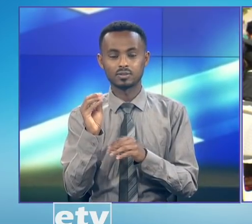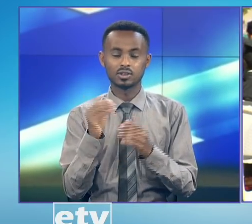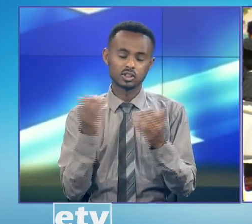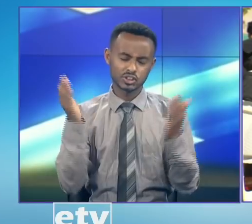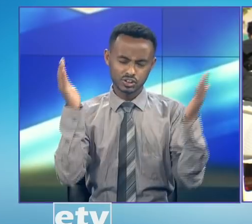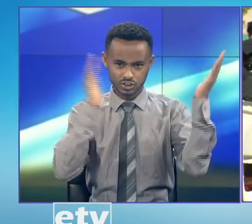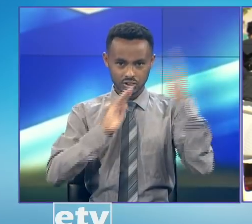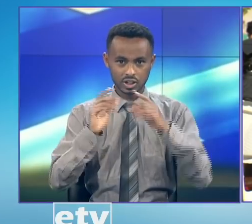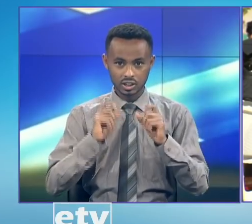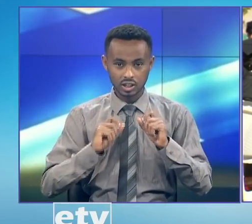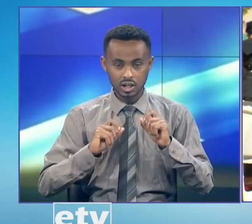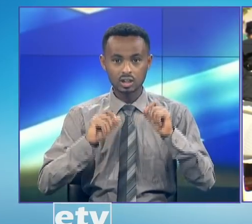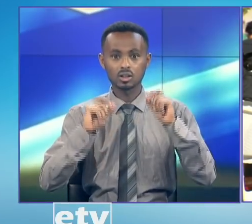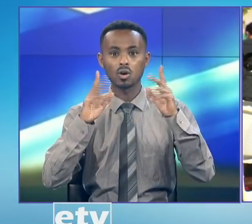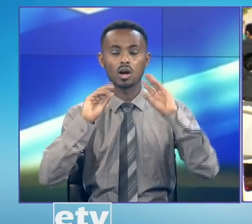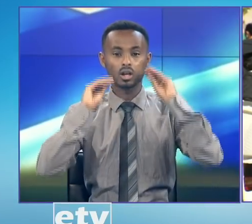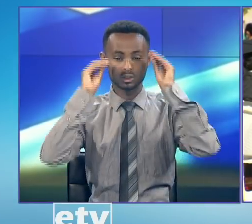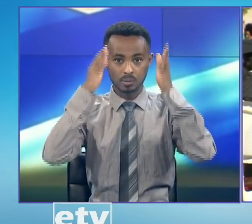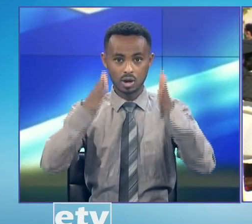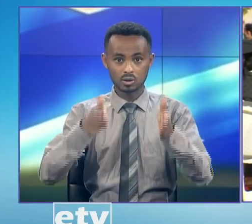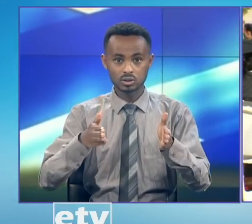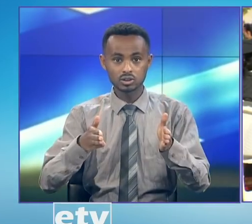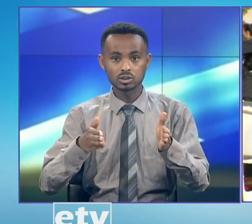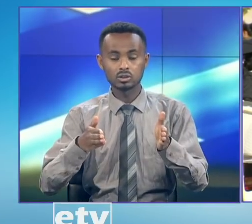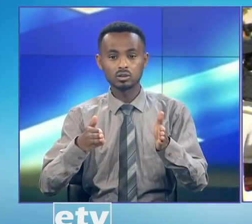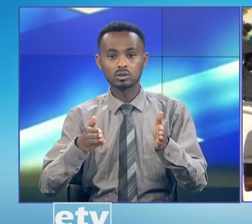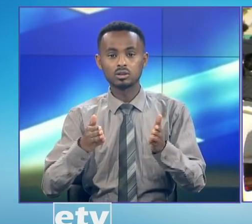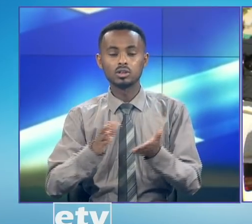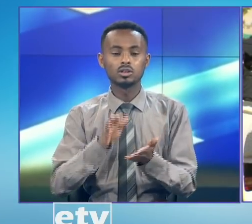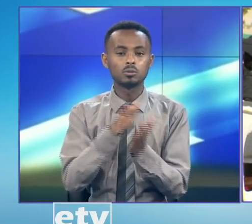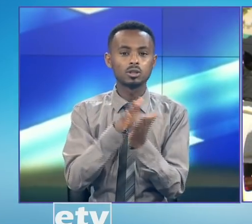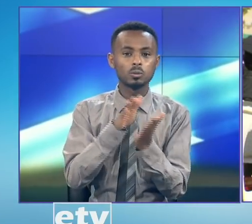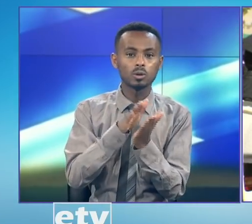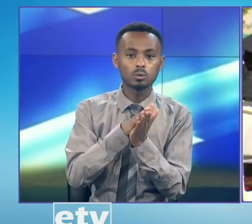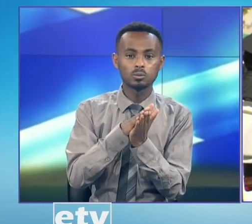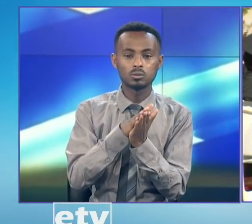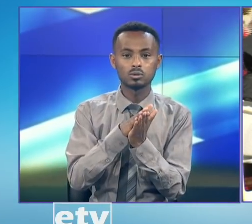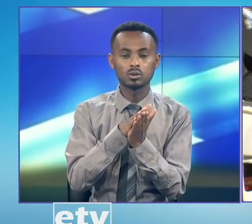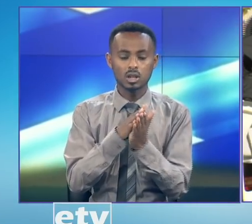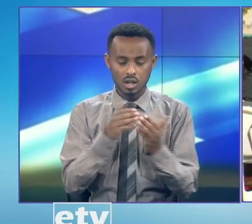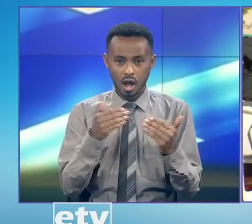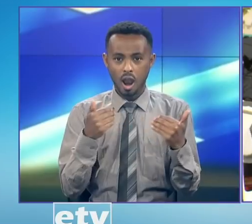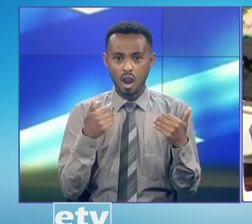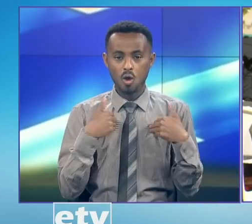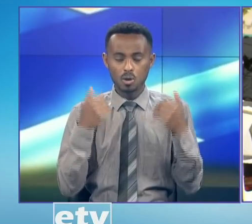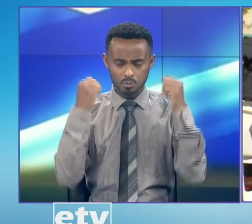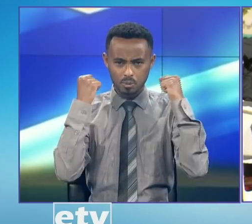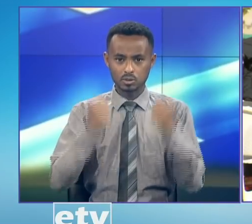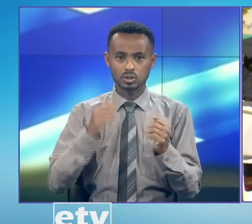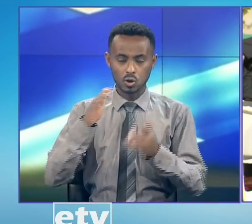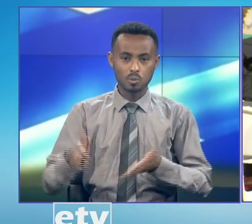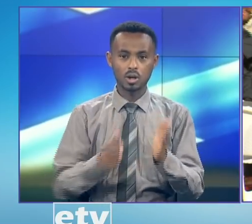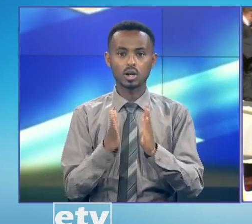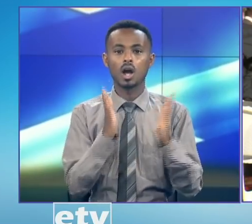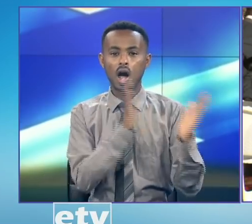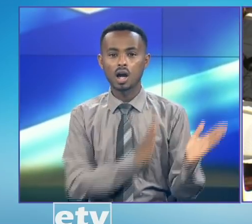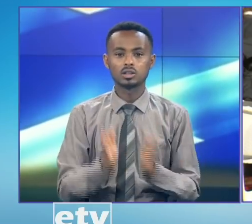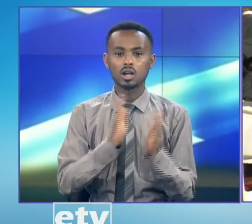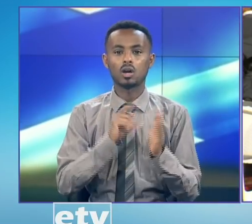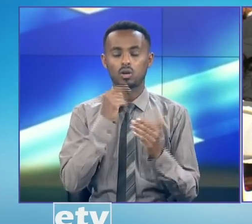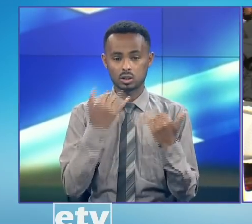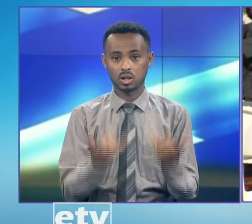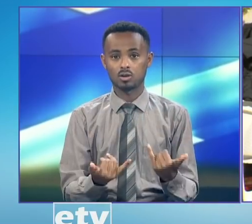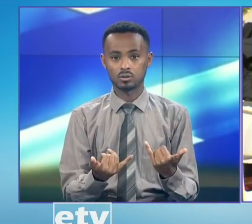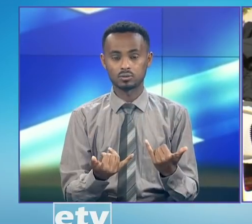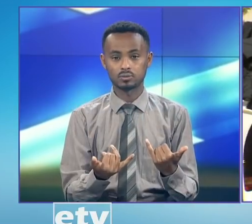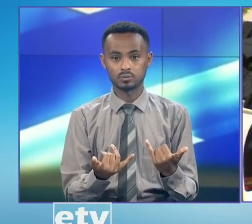ላይክ ችግሬን ተረድቶም መምህራኖች ትምህርት ቤቱም ያለውን በሚችለው መንገድ አስተናግደውኛል እስካሁን።